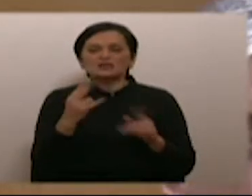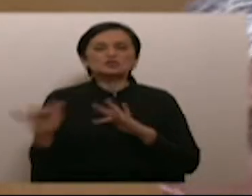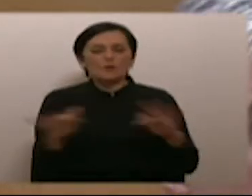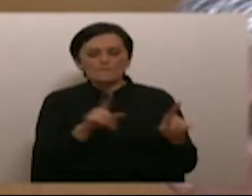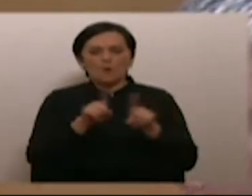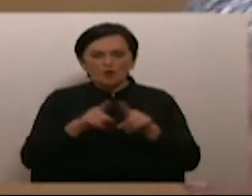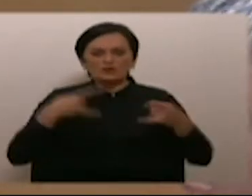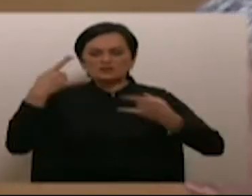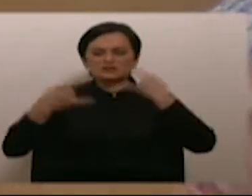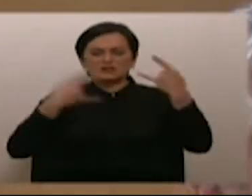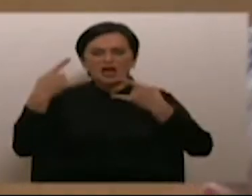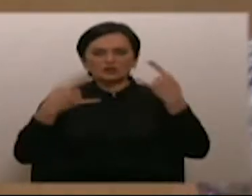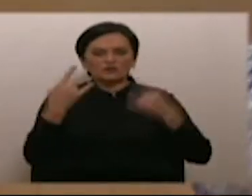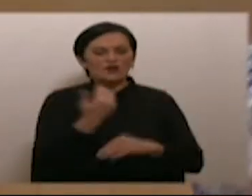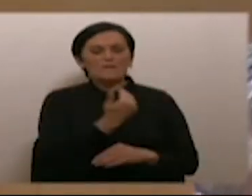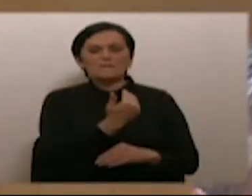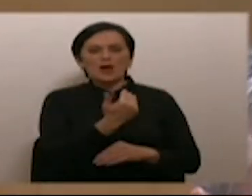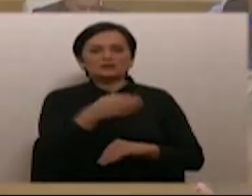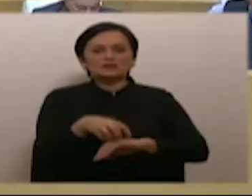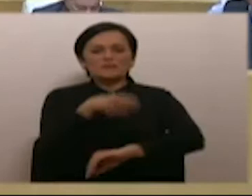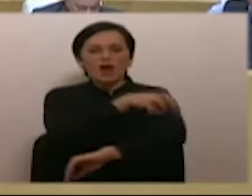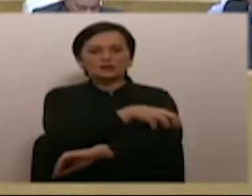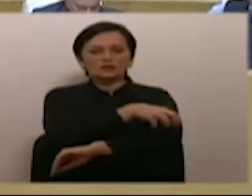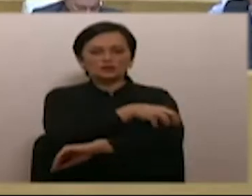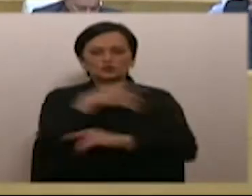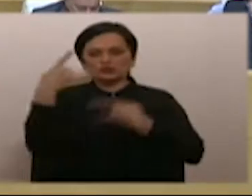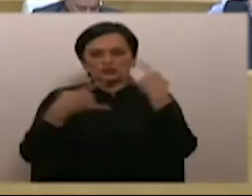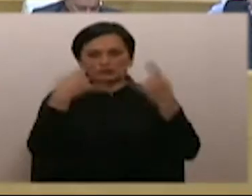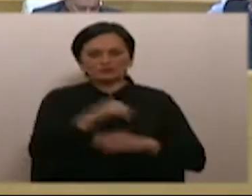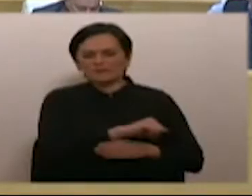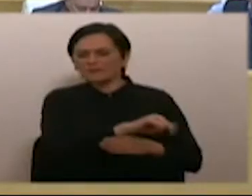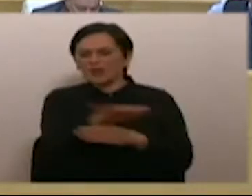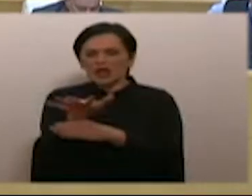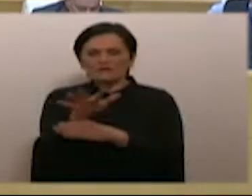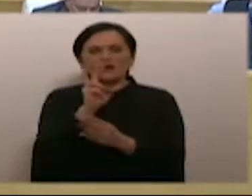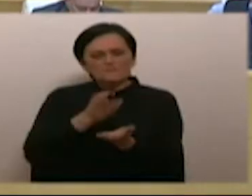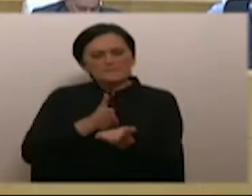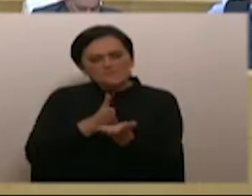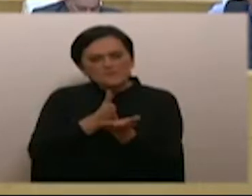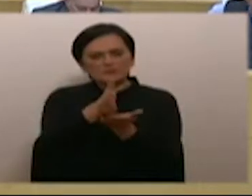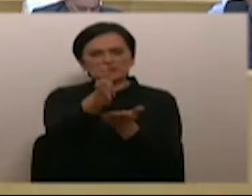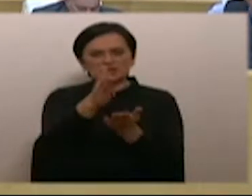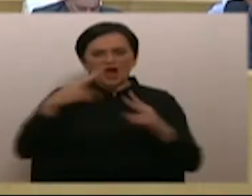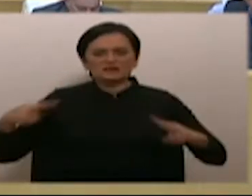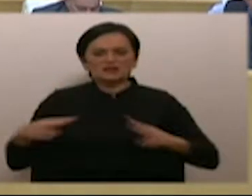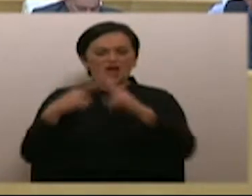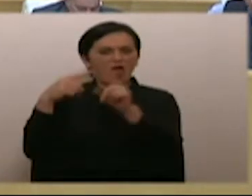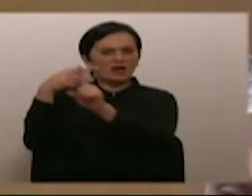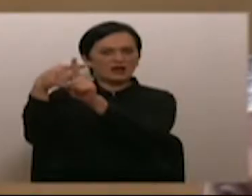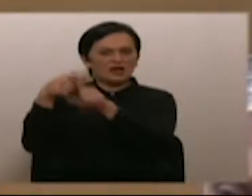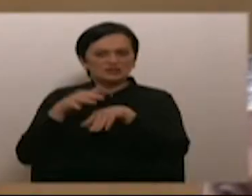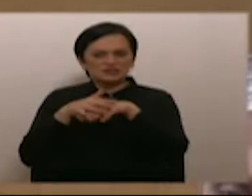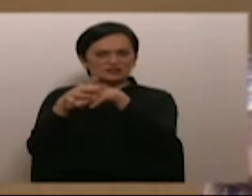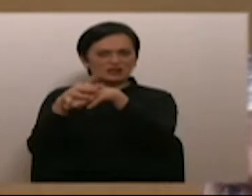სატელევიზიო საშუალებები, მათი მარგინალური პარტიული ტელევიზია ახორციელებდა მიზანმიმართულ შტორმს ეკლესიაზე. მარტო სათაურების მოყვანაც